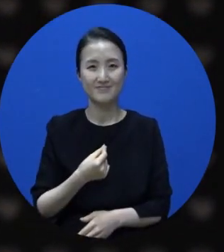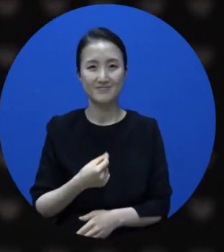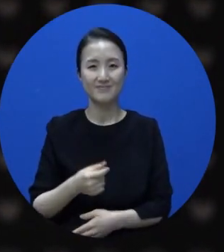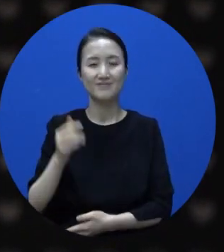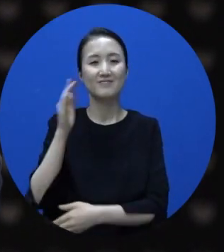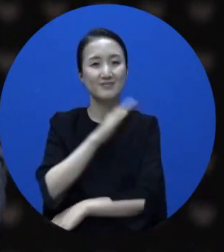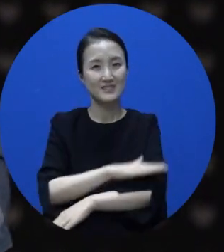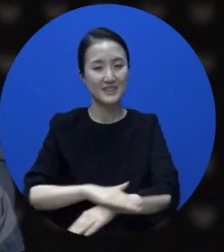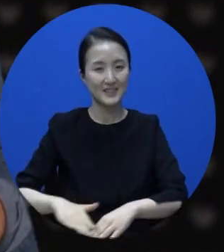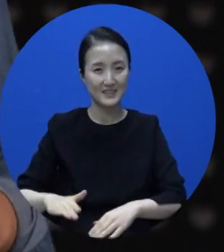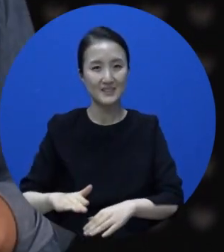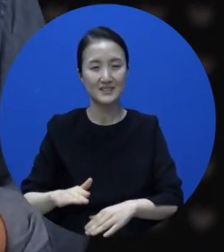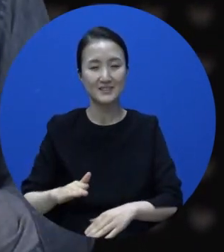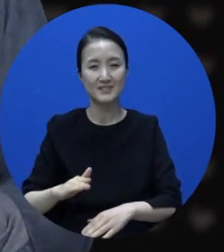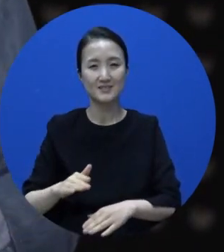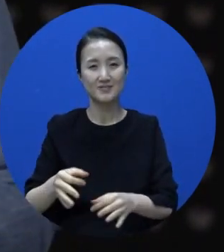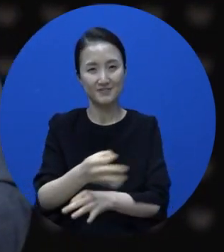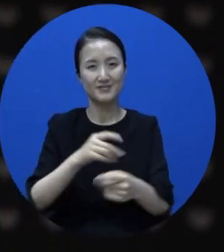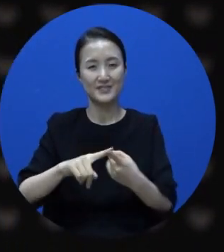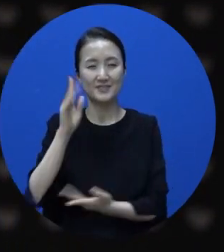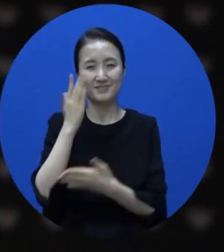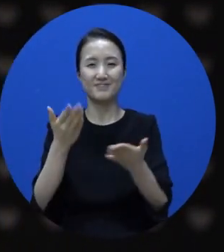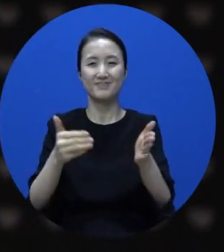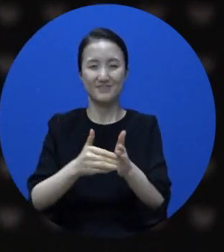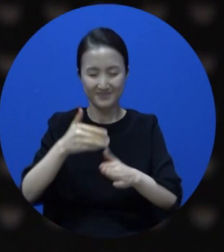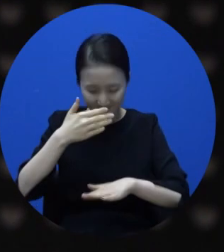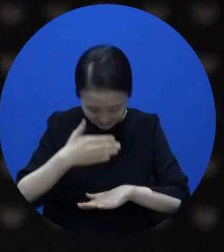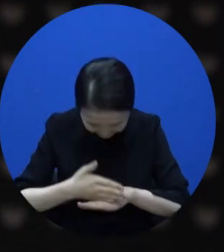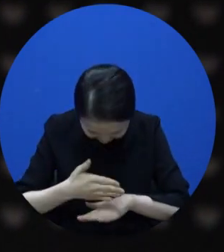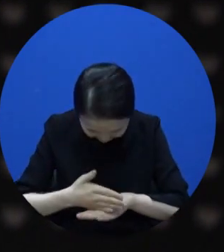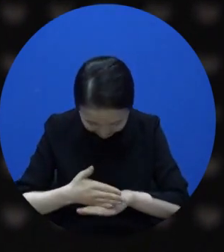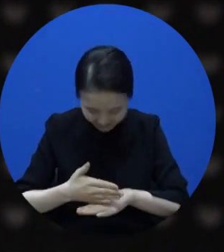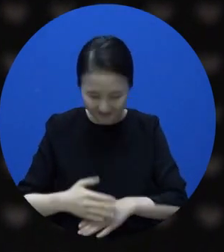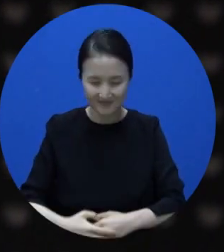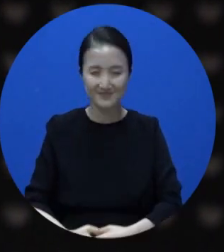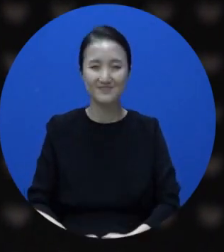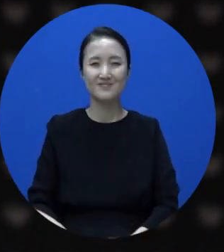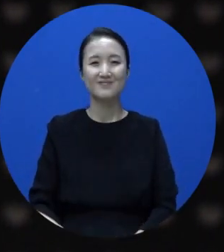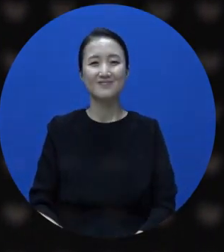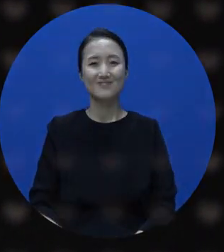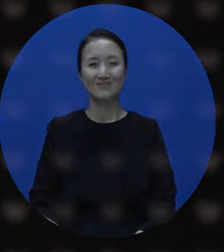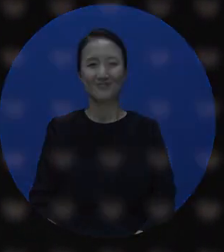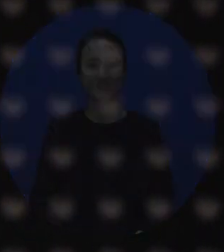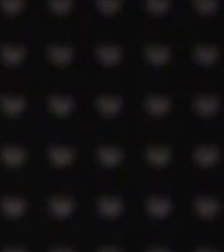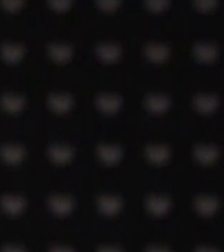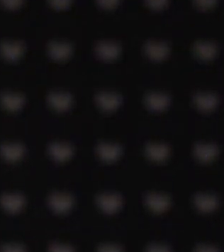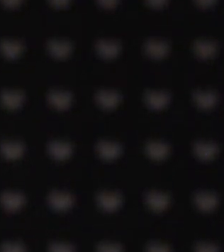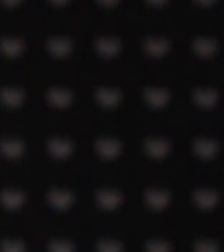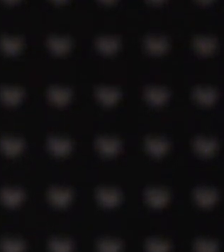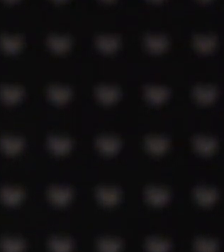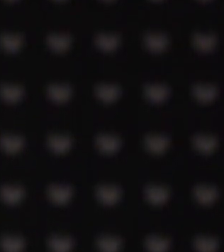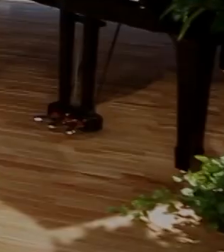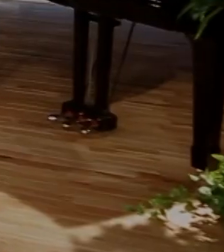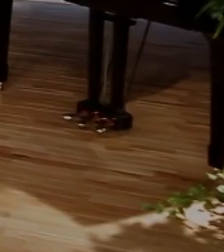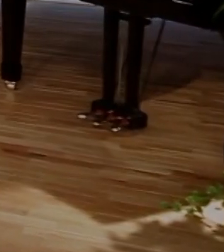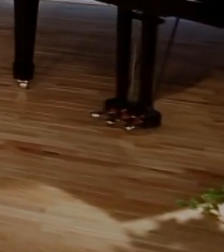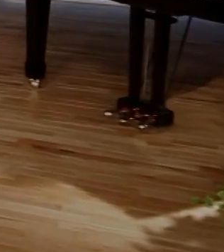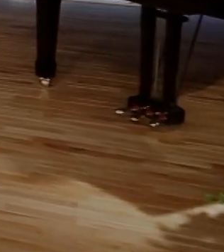이만 제 강연을 마무리 하겠습니다 경제 읽어주는 남자 김광석 이었습니다 받았어요